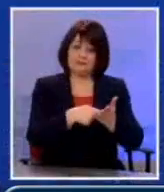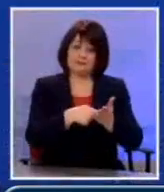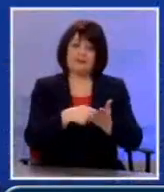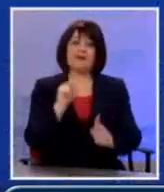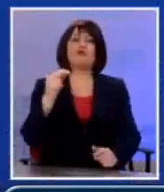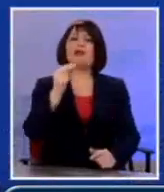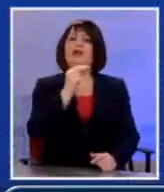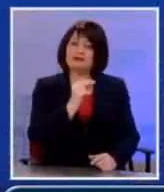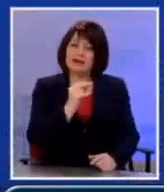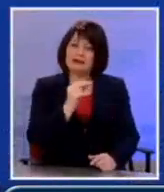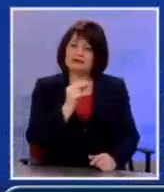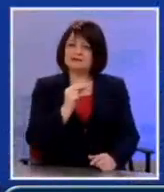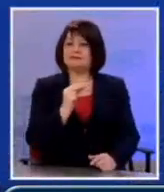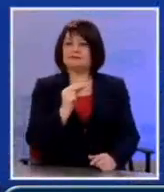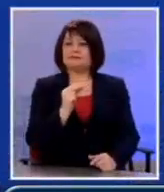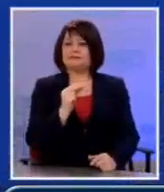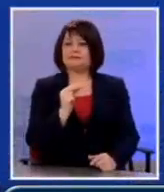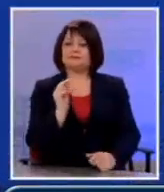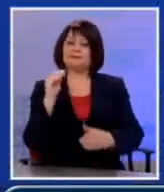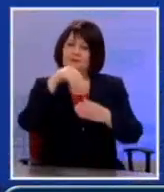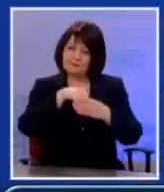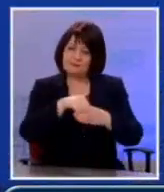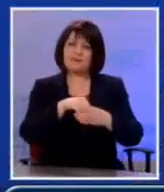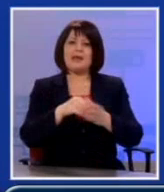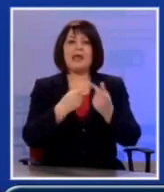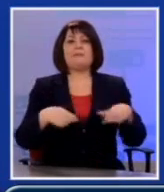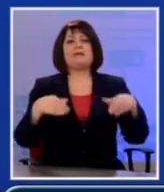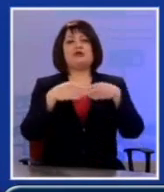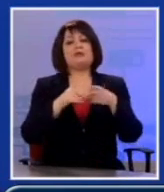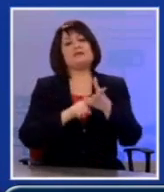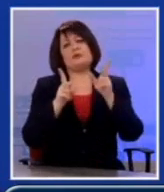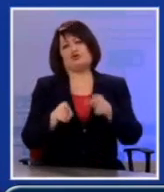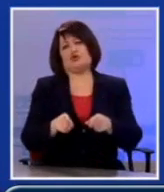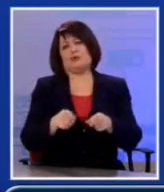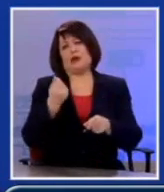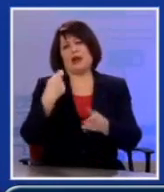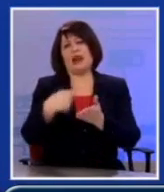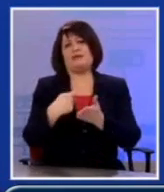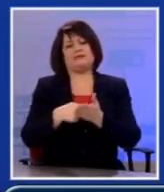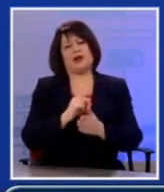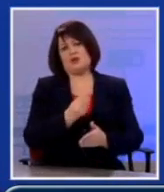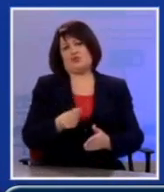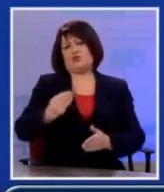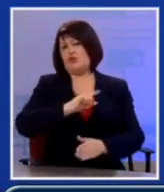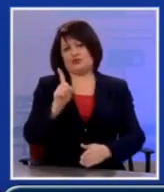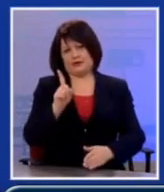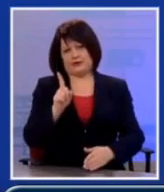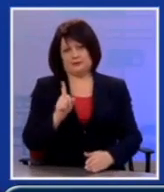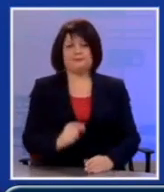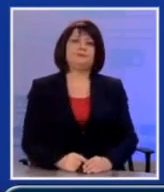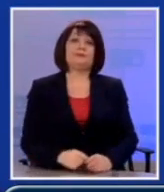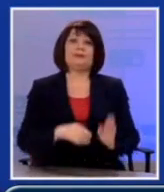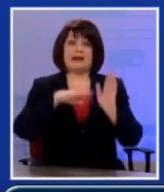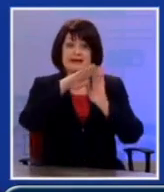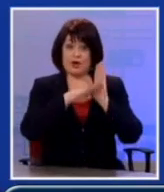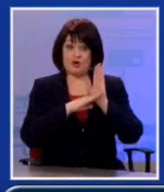στους βουλευτές για την παρουσία τους στις επιτροπές. Γιατί το πνεύμα του